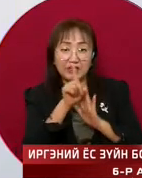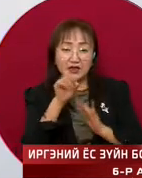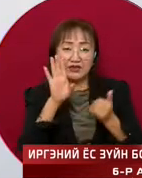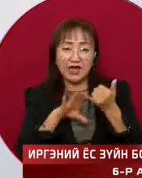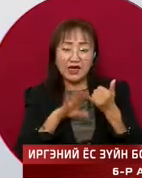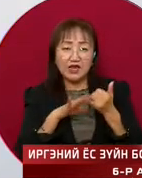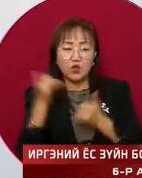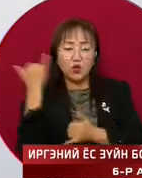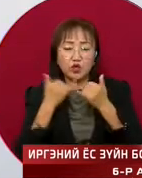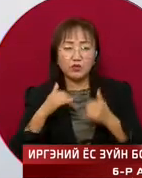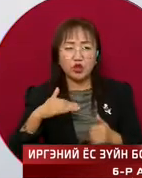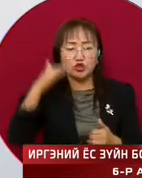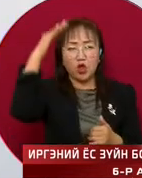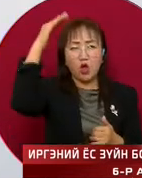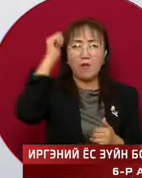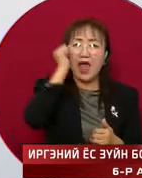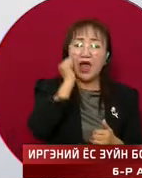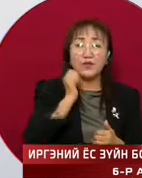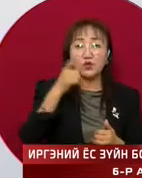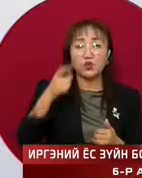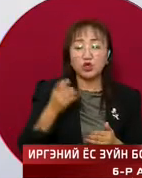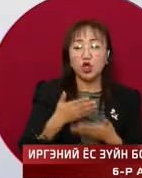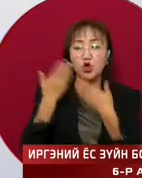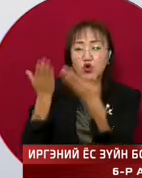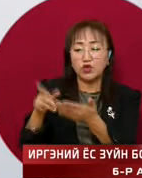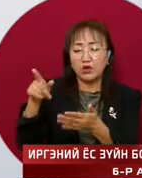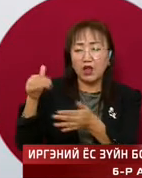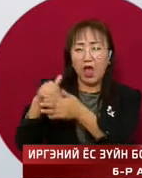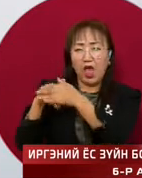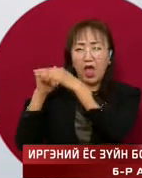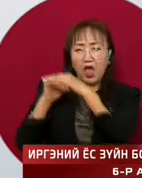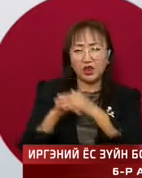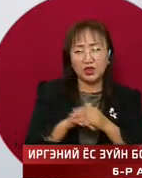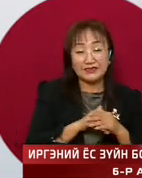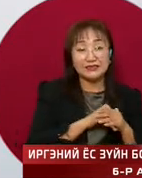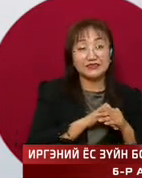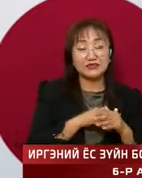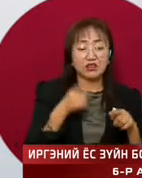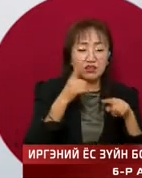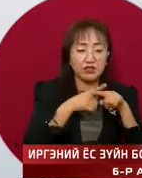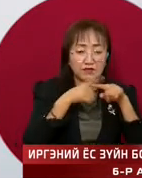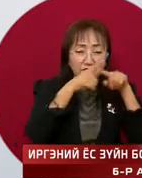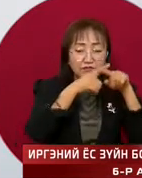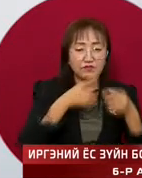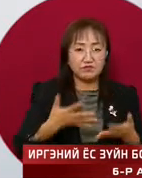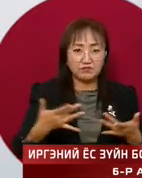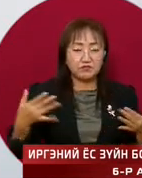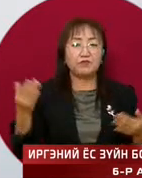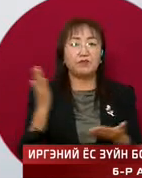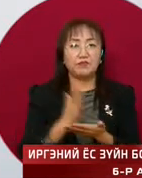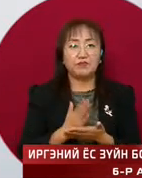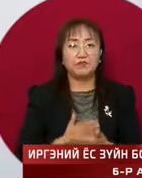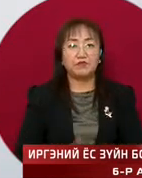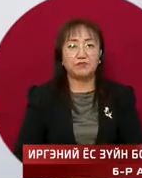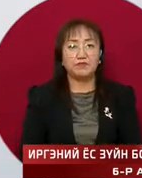хүндтэй ахмад хүмүүс нь хадгалж төрөл саднаара үй үй цугларж нэмэн байжуулдаг ёс бий.